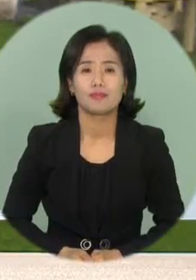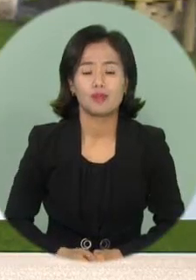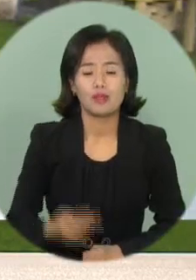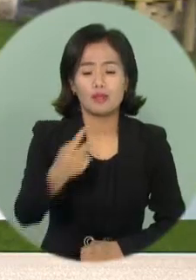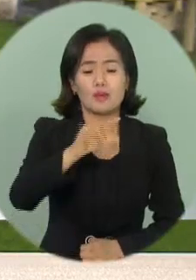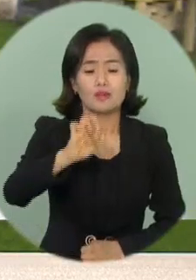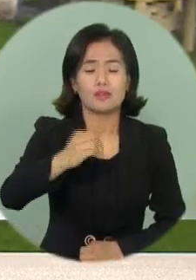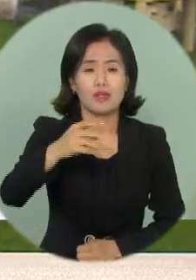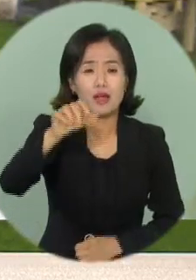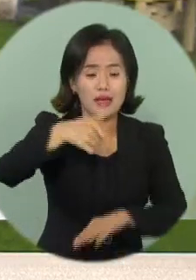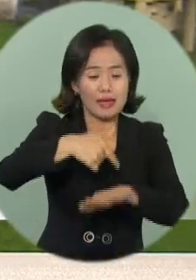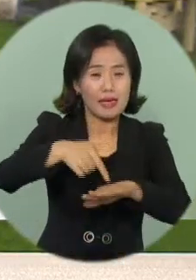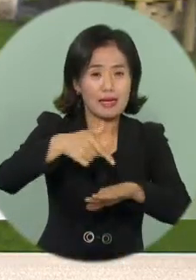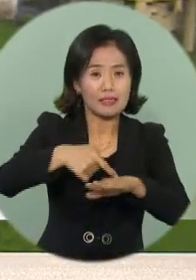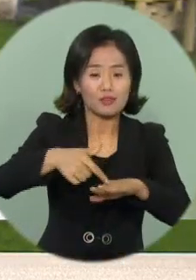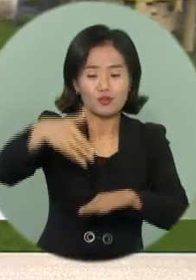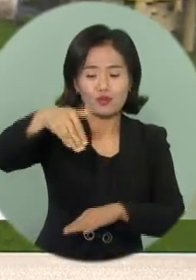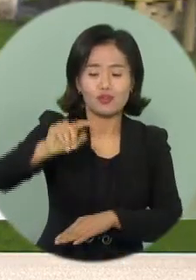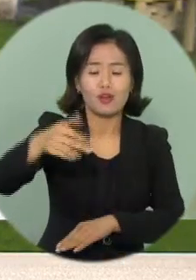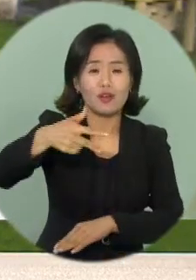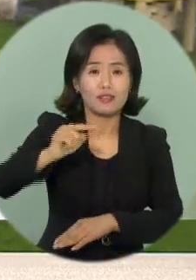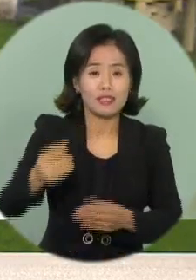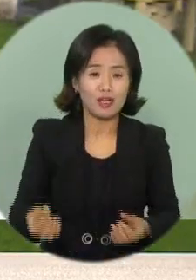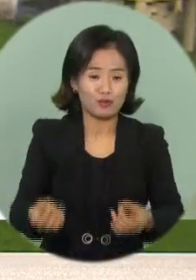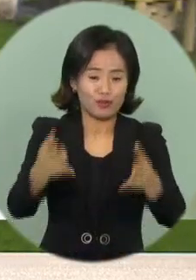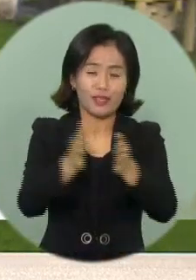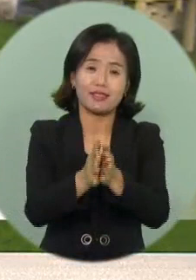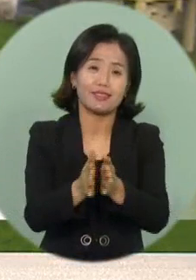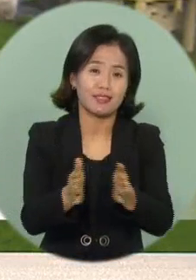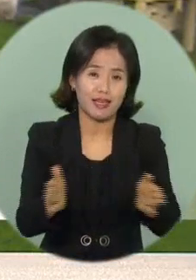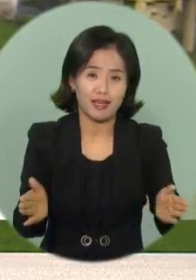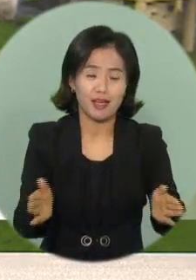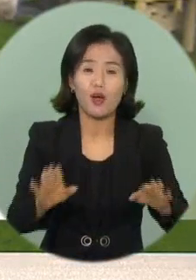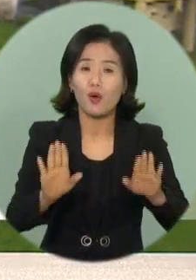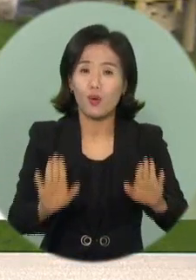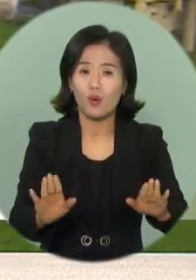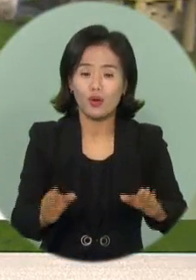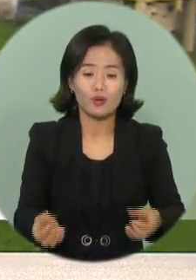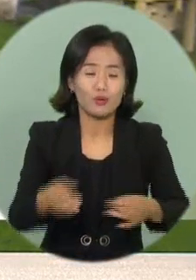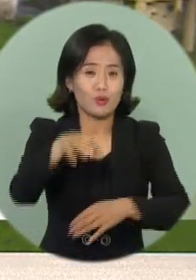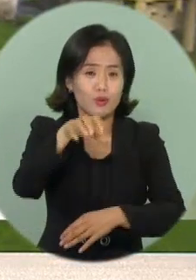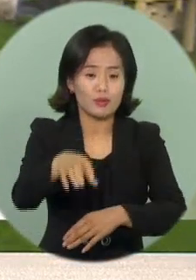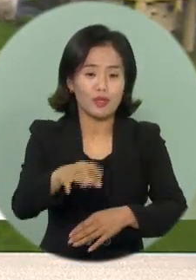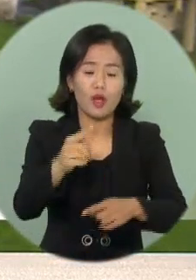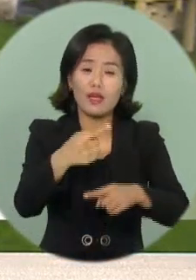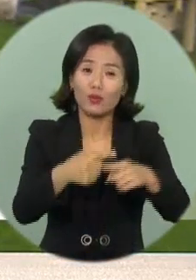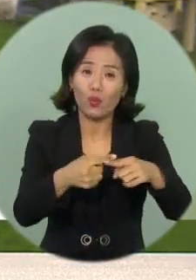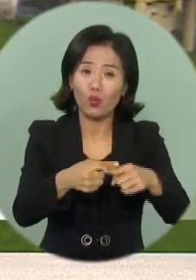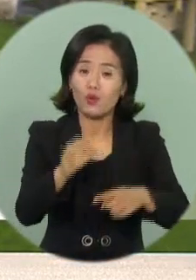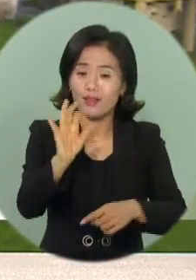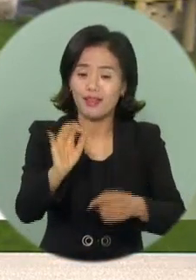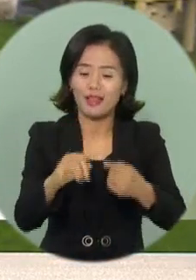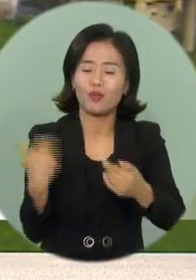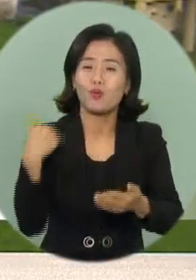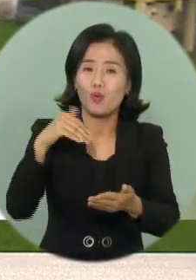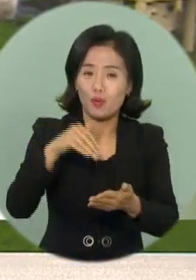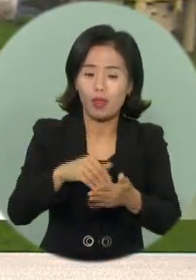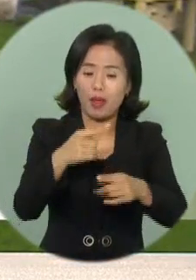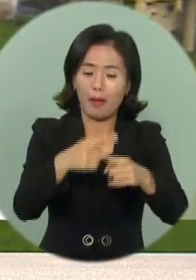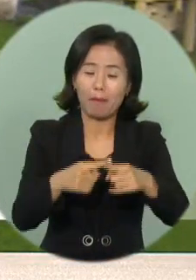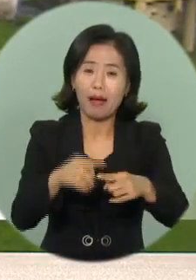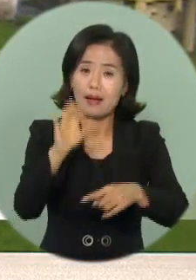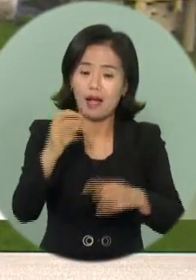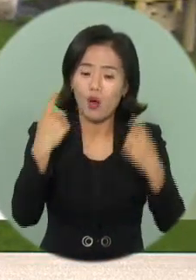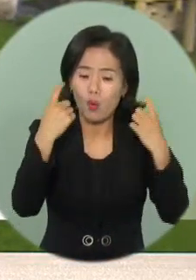2024 강진청자축제가 열흘간의 일정으로 시작됐습니다. 올해는 축제장에서 쓴 금액의 절반을 돌려받는